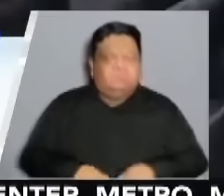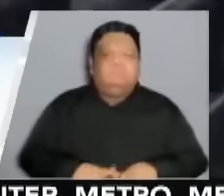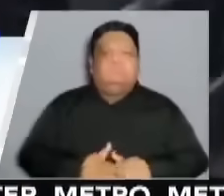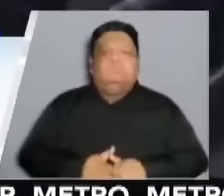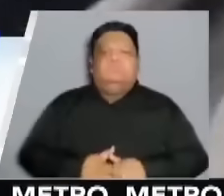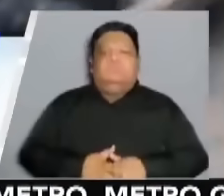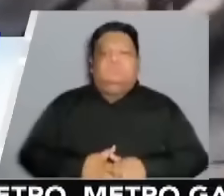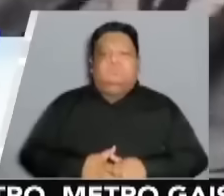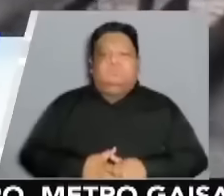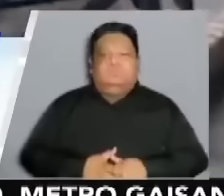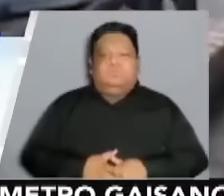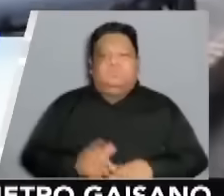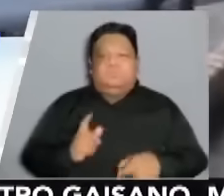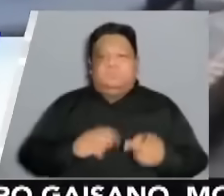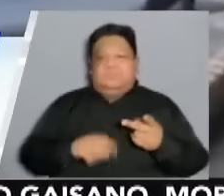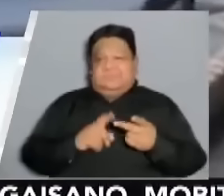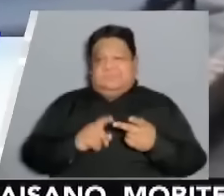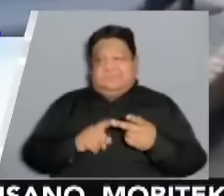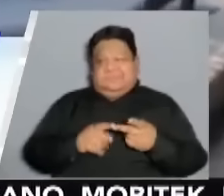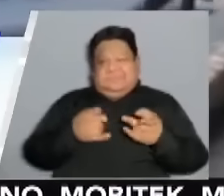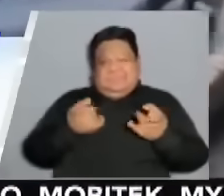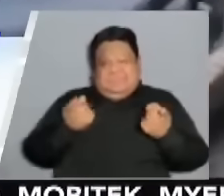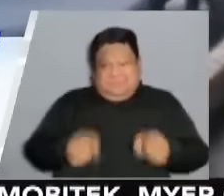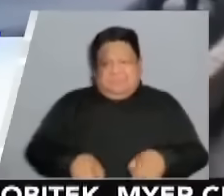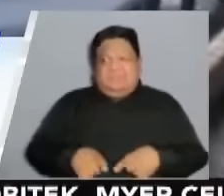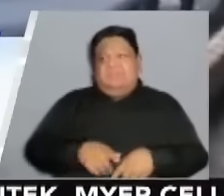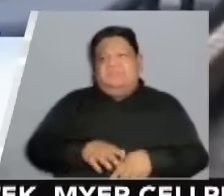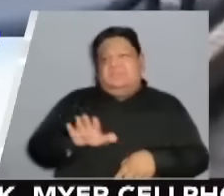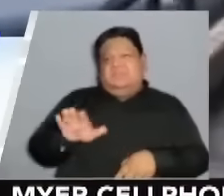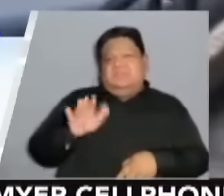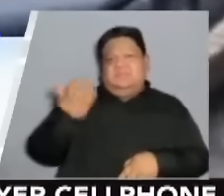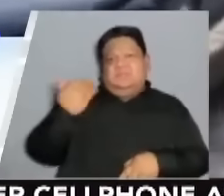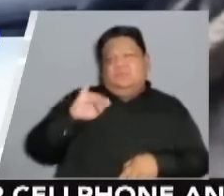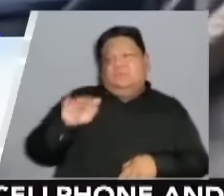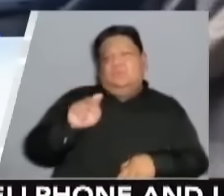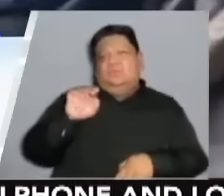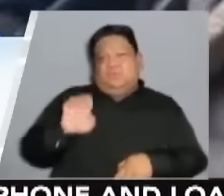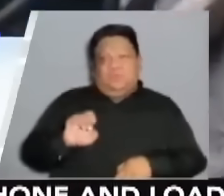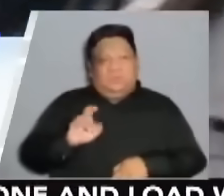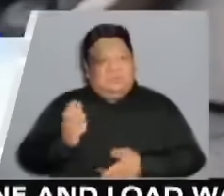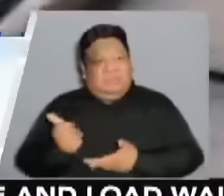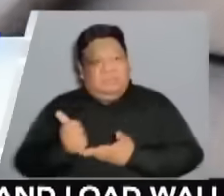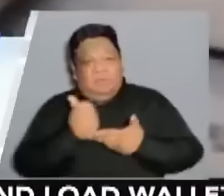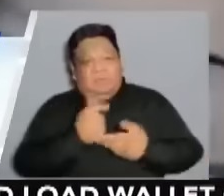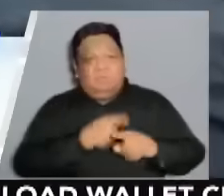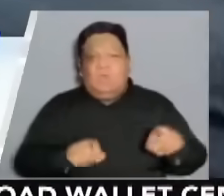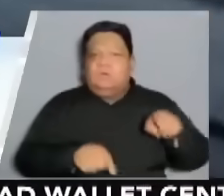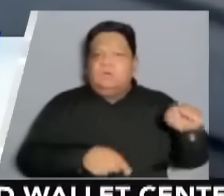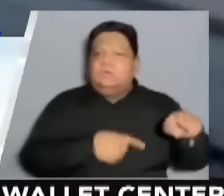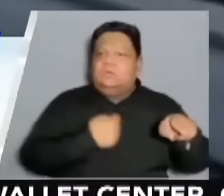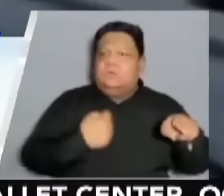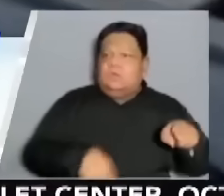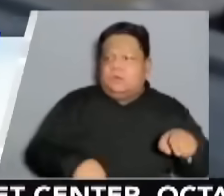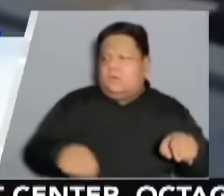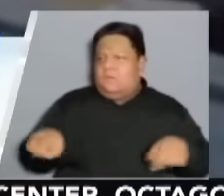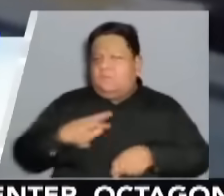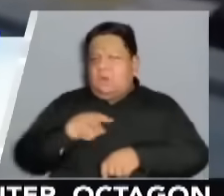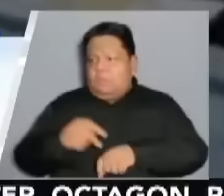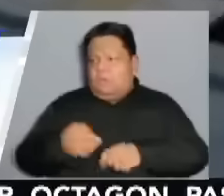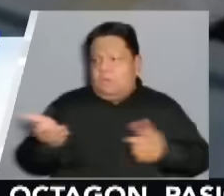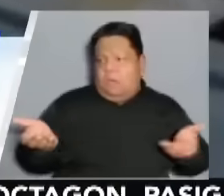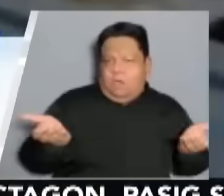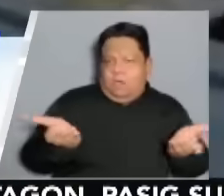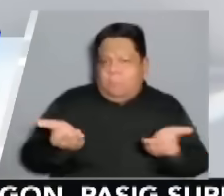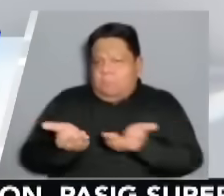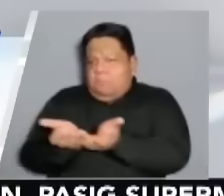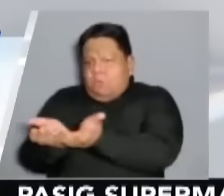At ito ang naudlot na resupply mission nitong Hunyo kung kailan binangga ang bangka ng Pilipinas ng China Coast Guard na armado pa ng mga